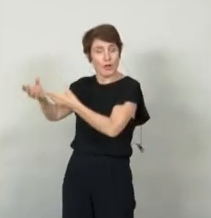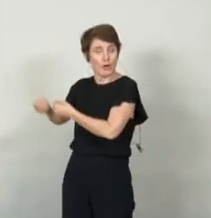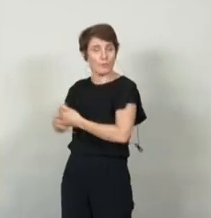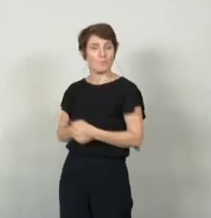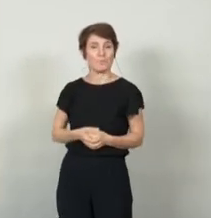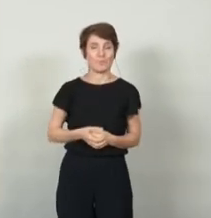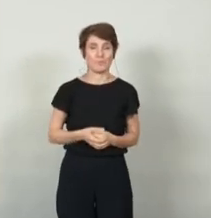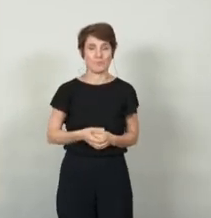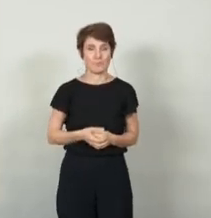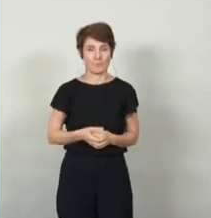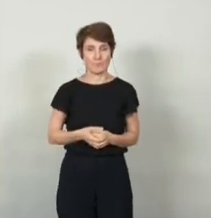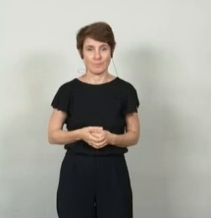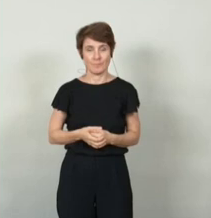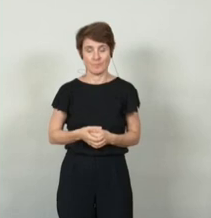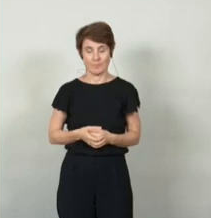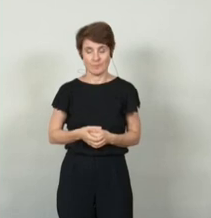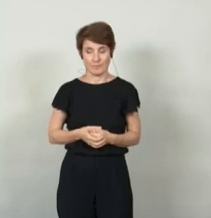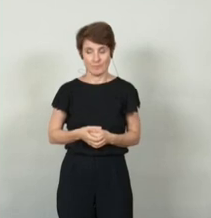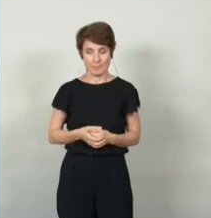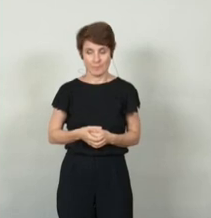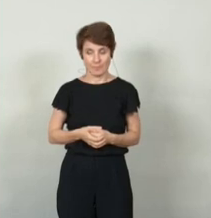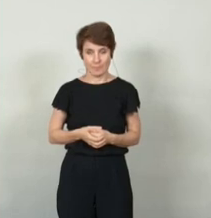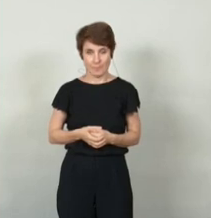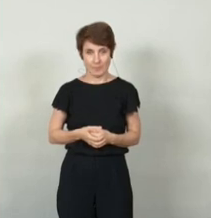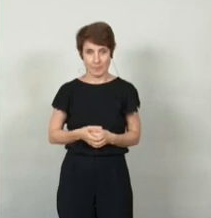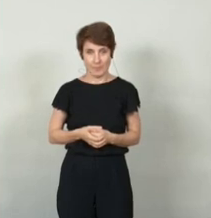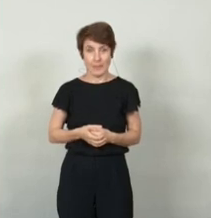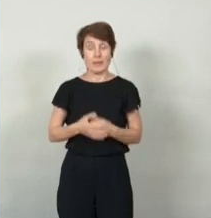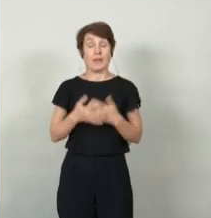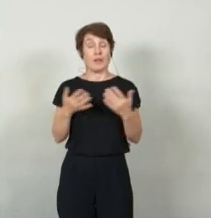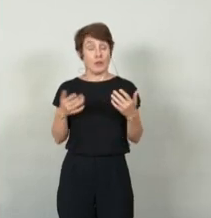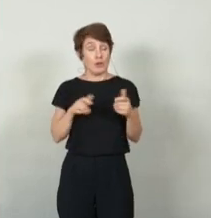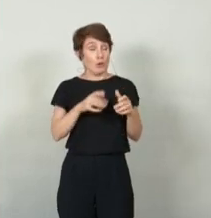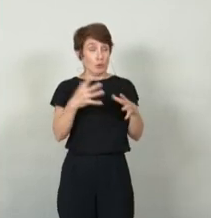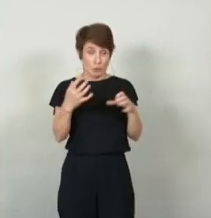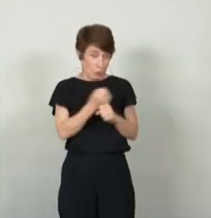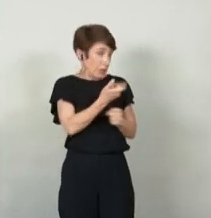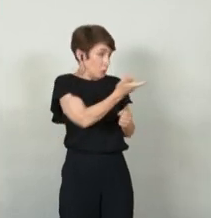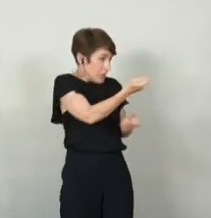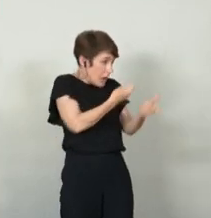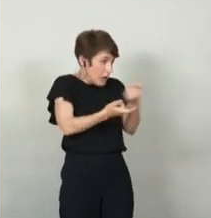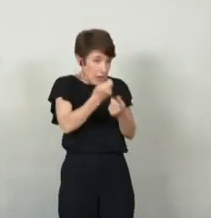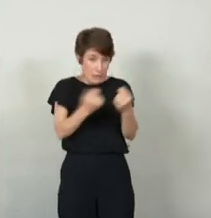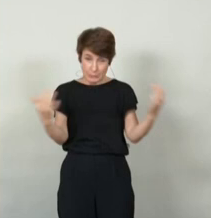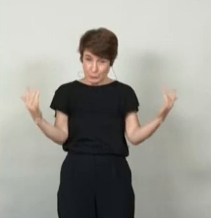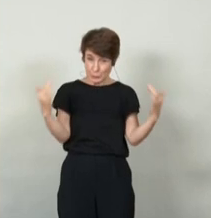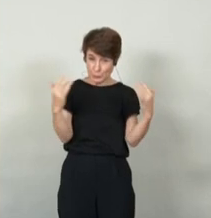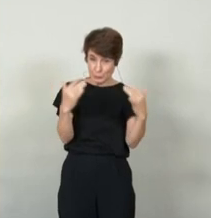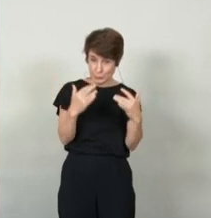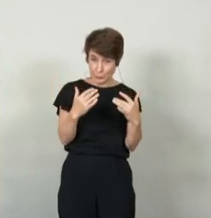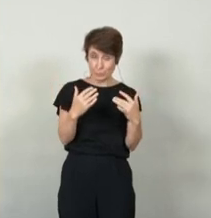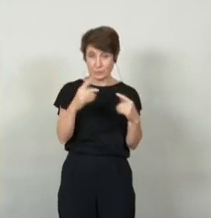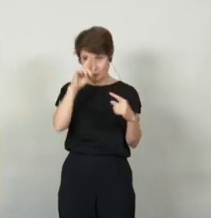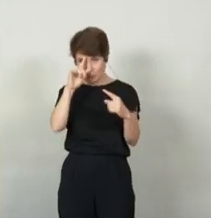embarquez le plus grand nombre cela a permis effectivement de travailler sur une part d'événements selon le lien et la dynamique